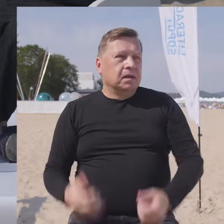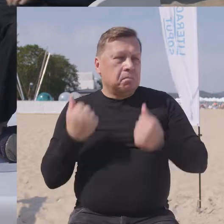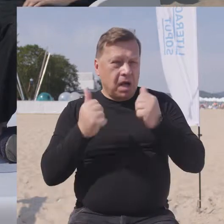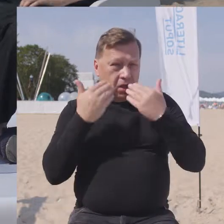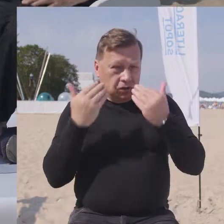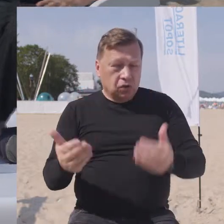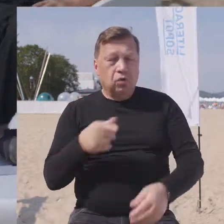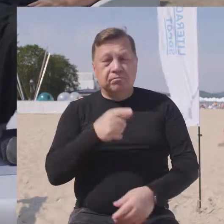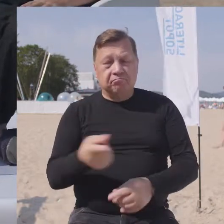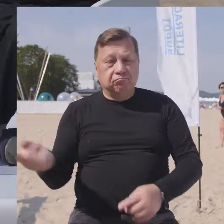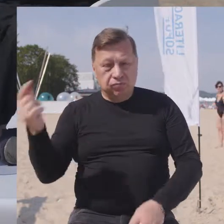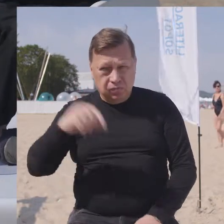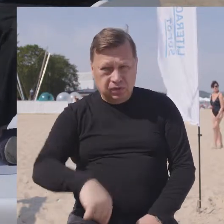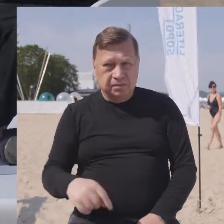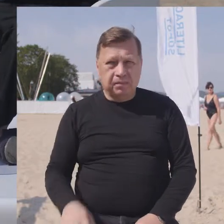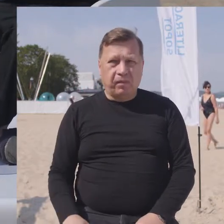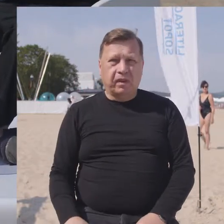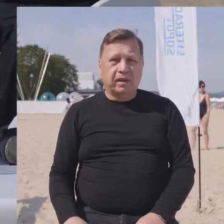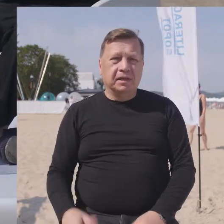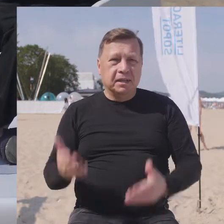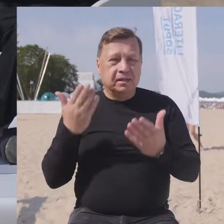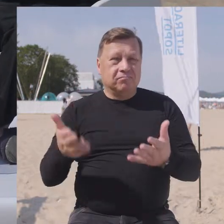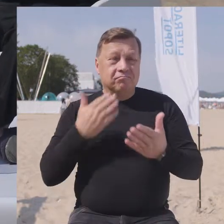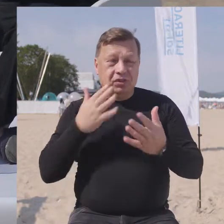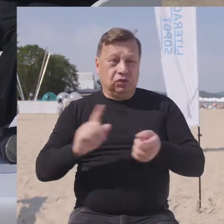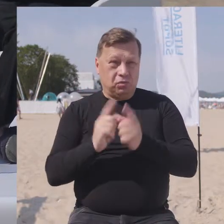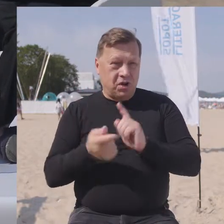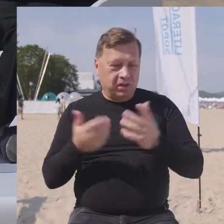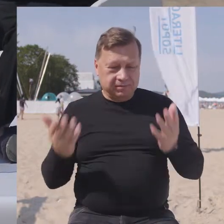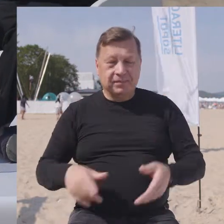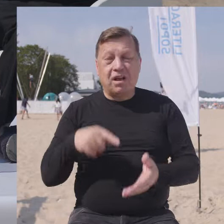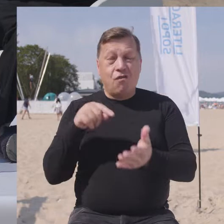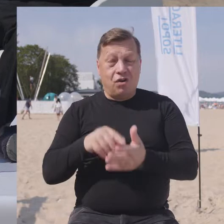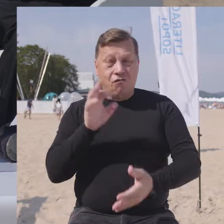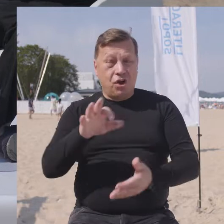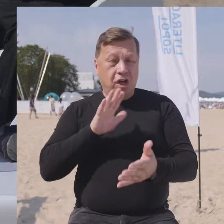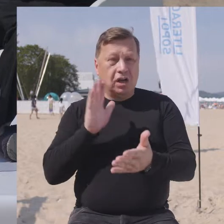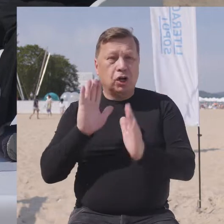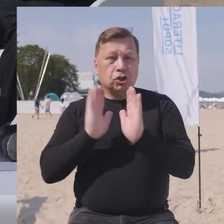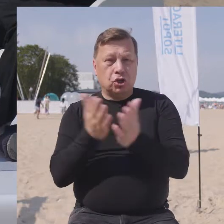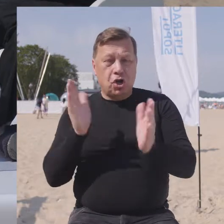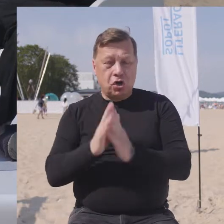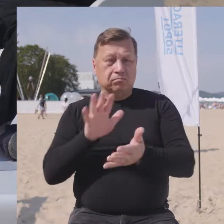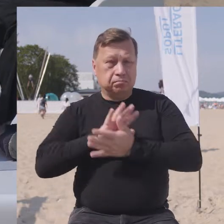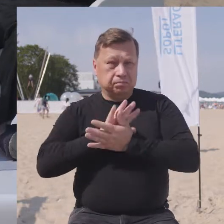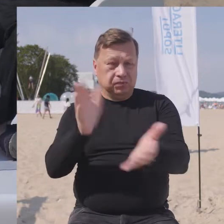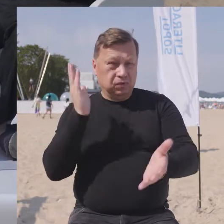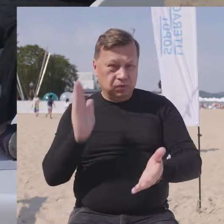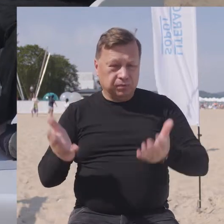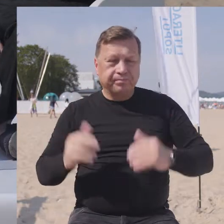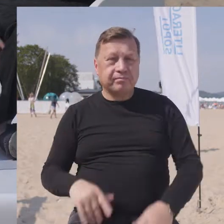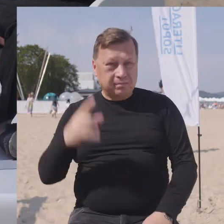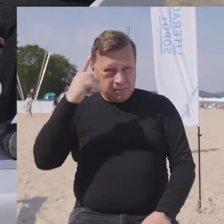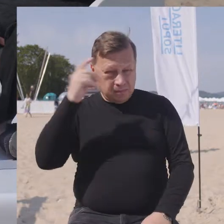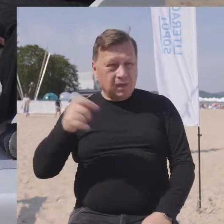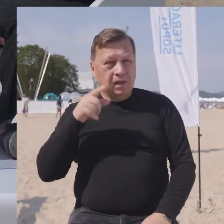dziękuję, że znalazłaś czas i zdecydowałaś się przyjechać i że możemy się spotkać. Książka się właśnie ukazała. Mamy, nie wiem, czy ty w ogóle pamiętasz, pewną